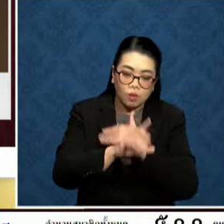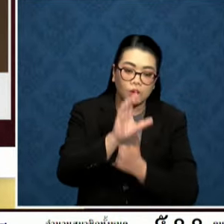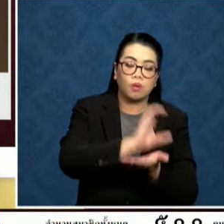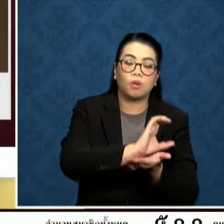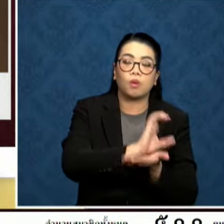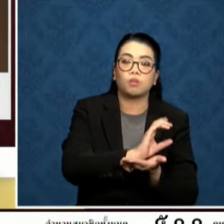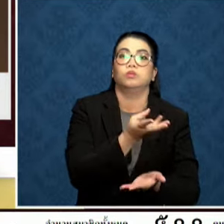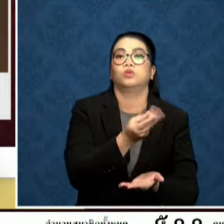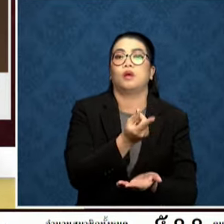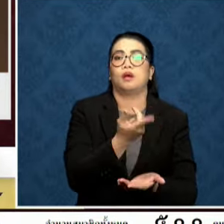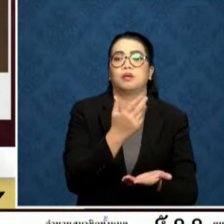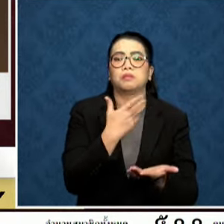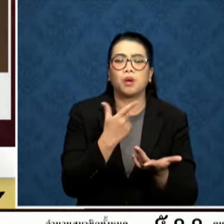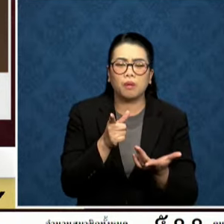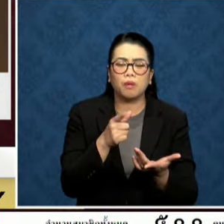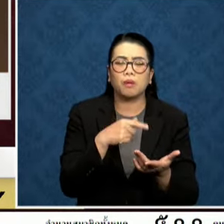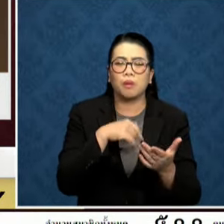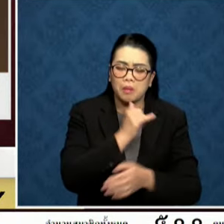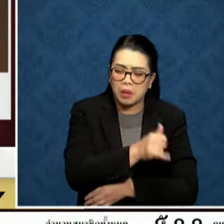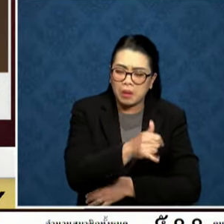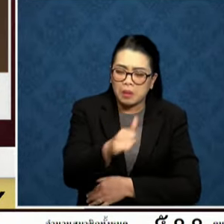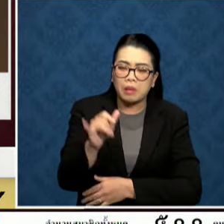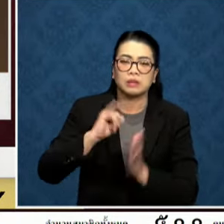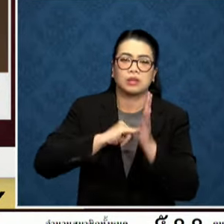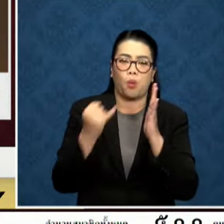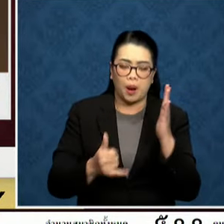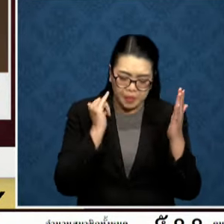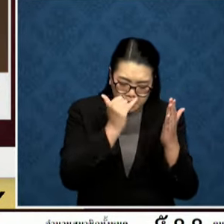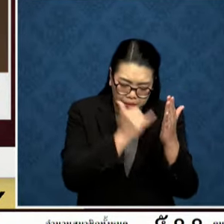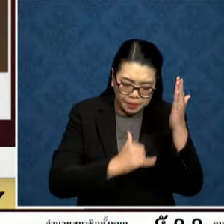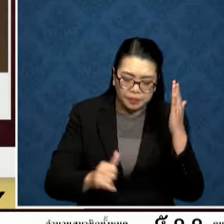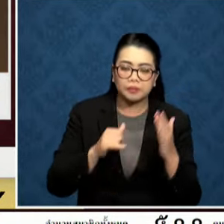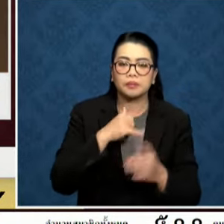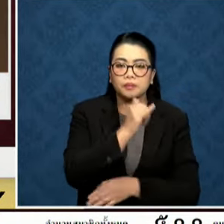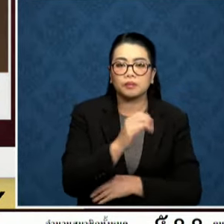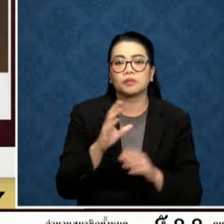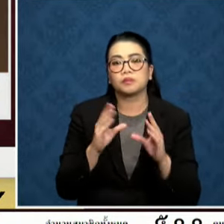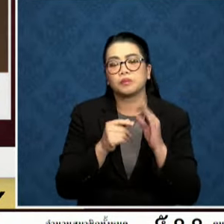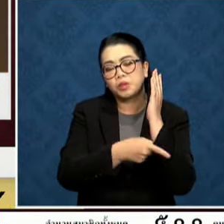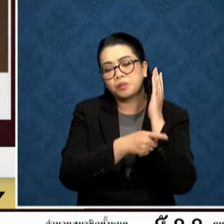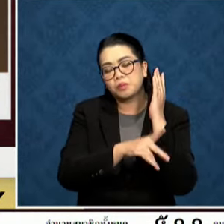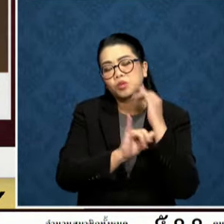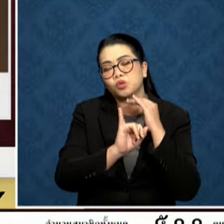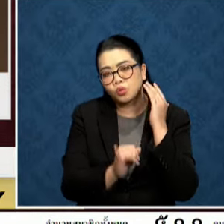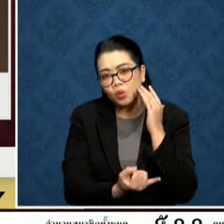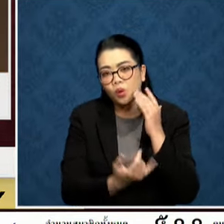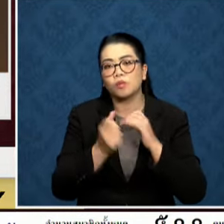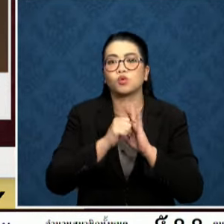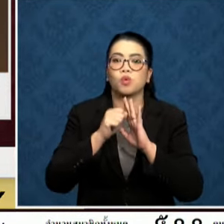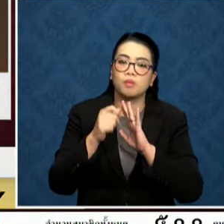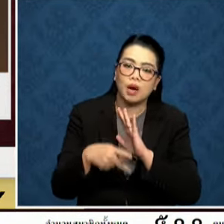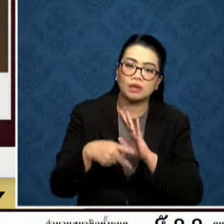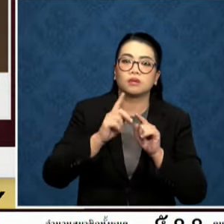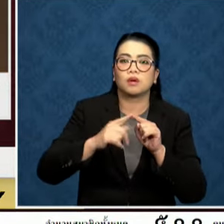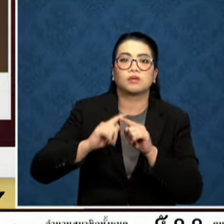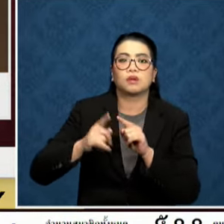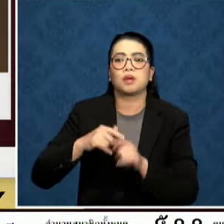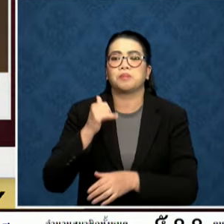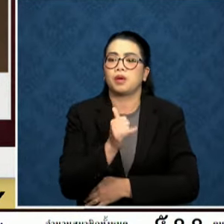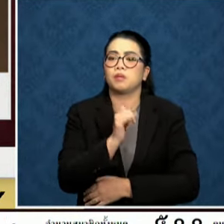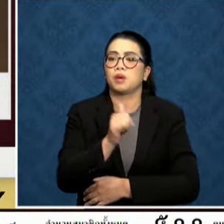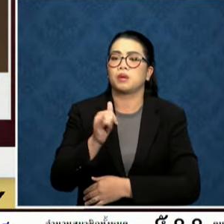ประมาณเนี่ยก็คือแทบจะลงอีเวนกันเป็นรายจังหวัดนะคะเอ่อมีทั้งอีวนงานประจวบคีขันสุพรรณบุรีอะไรอย่างเงี้ยเยอะแยะเต็มไปหมดเลยแล้วก็